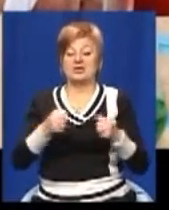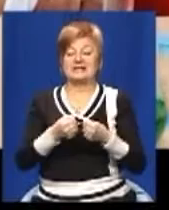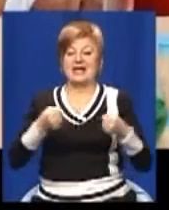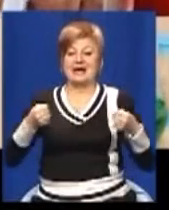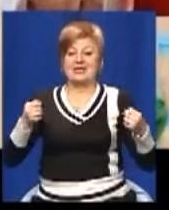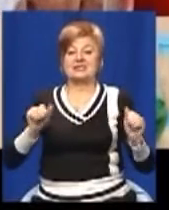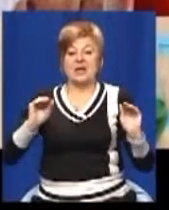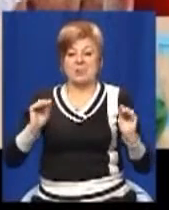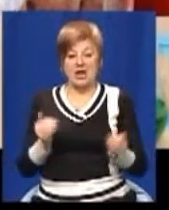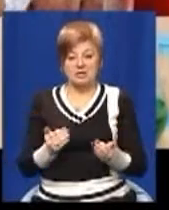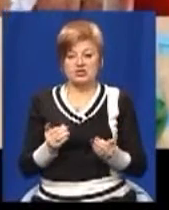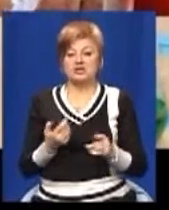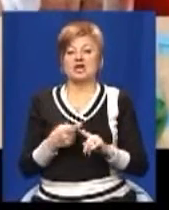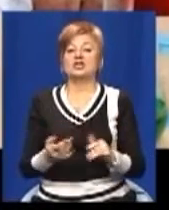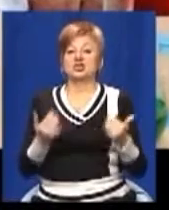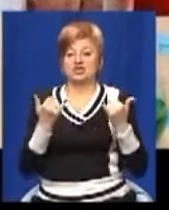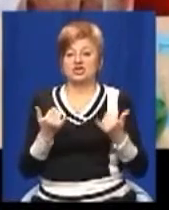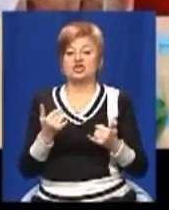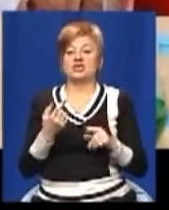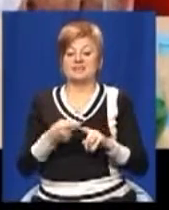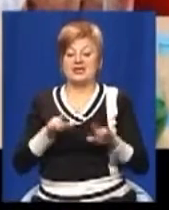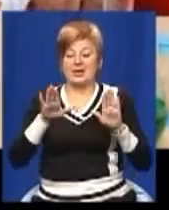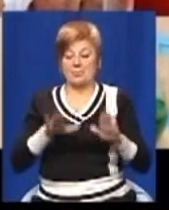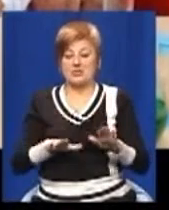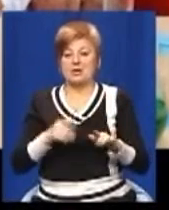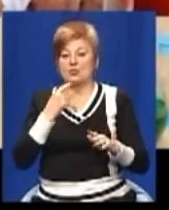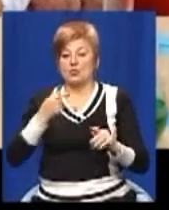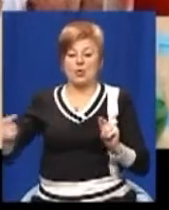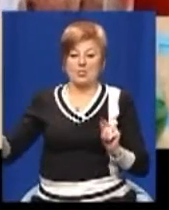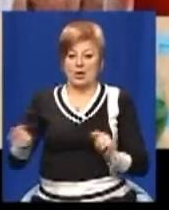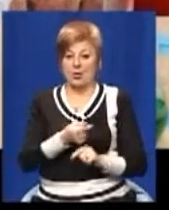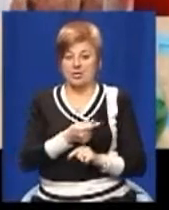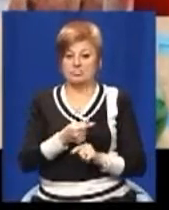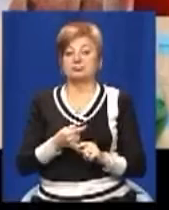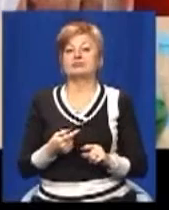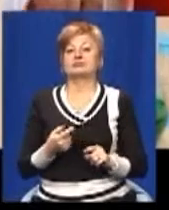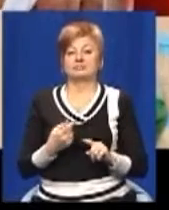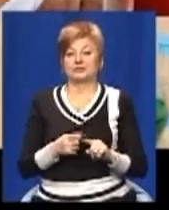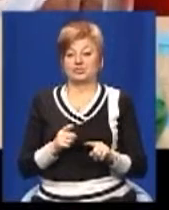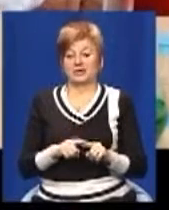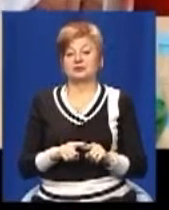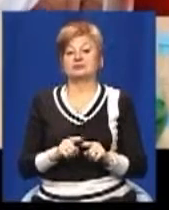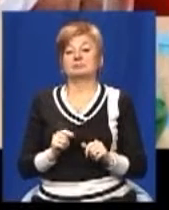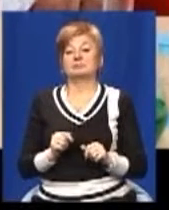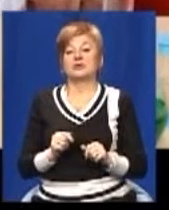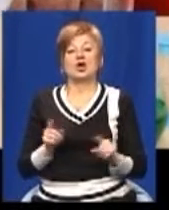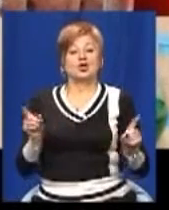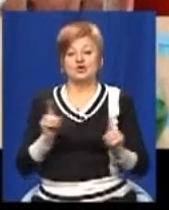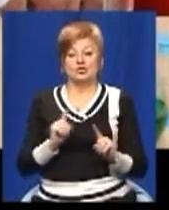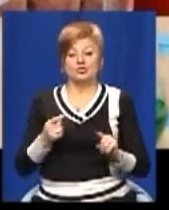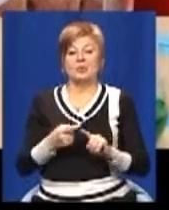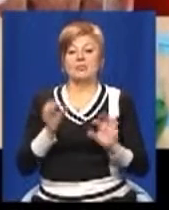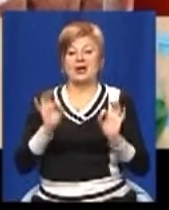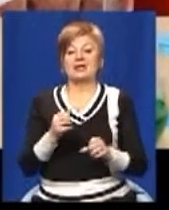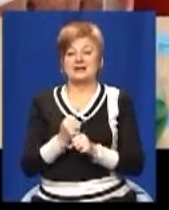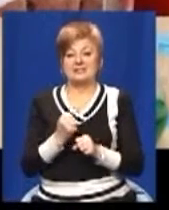розтягується найменше. І зараз саме в ці місця ми з вами спробуємо встромити ось цей шампур. Щоб це правильно